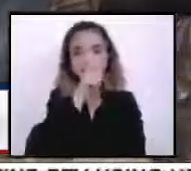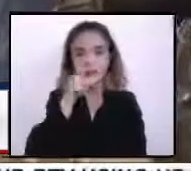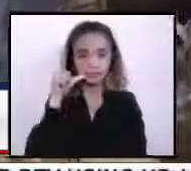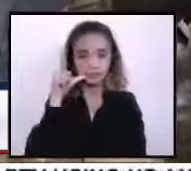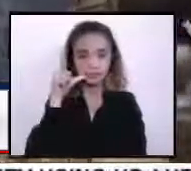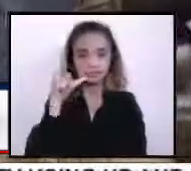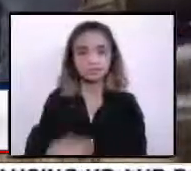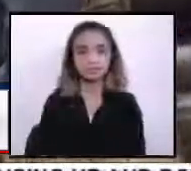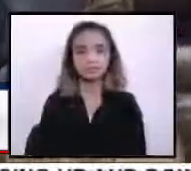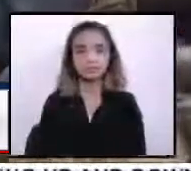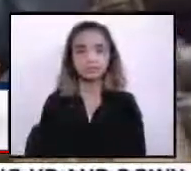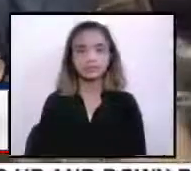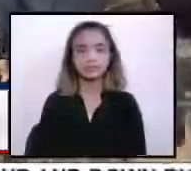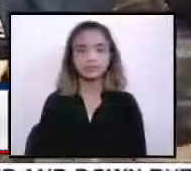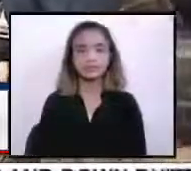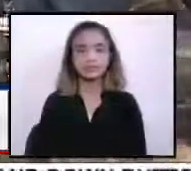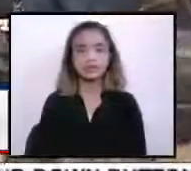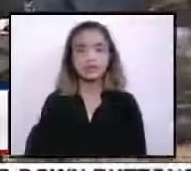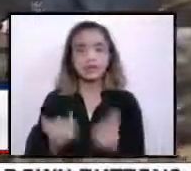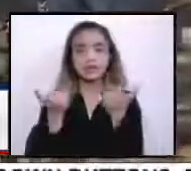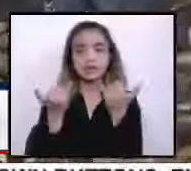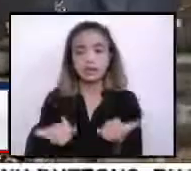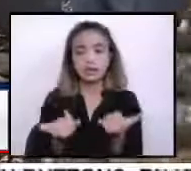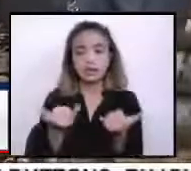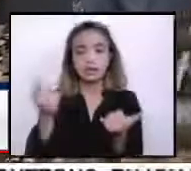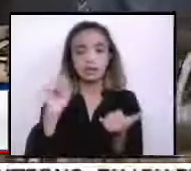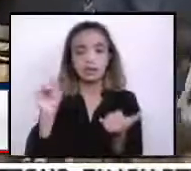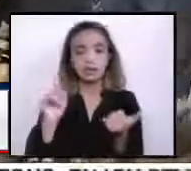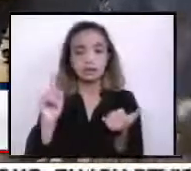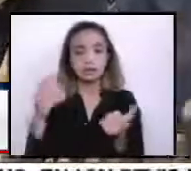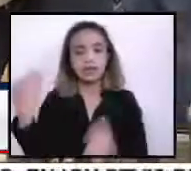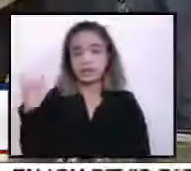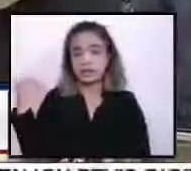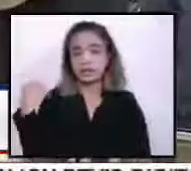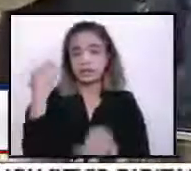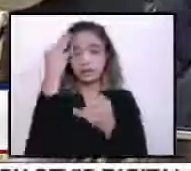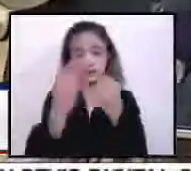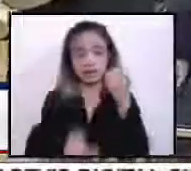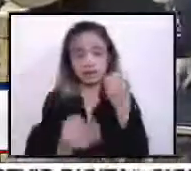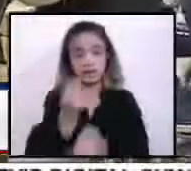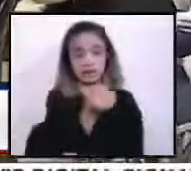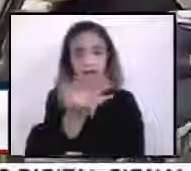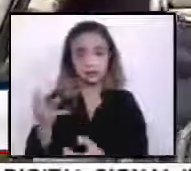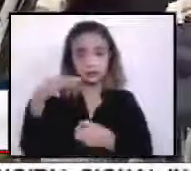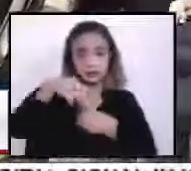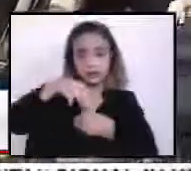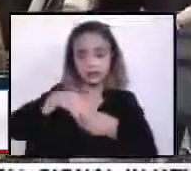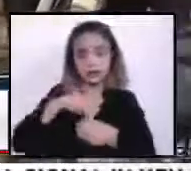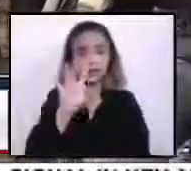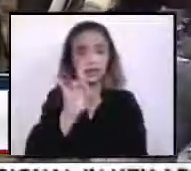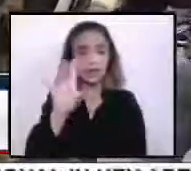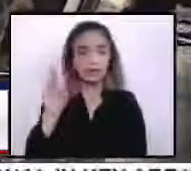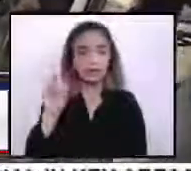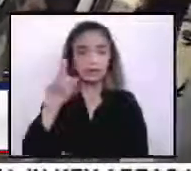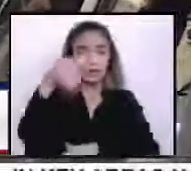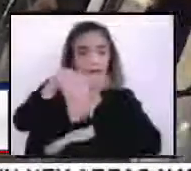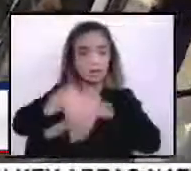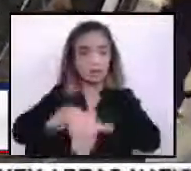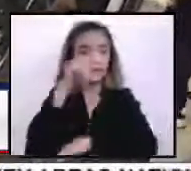Robredo. Sa kasalukuyan, base sa unofficial parallel count ng PPCRV as of 8:17 p.m. o kagabi,